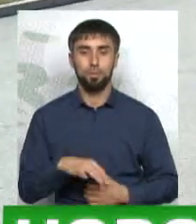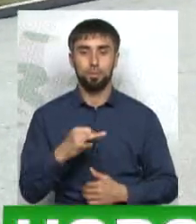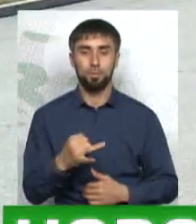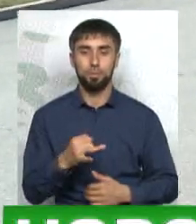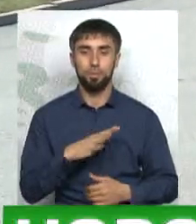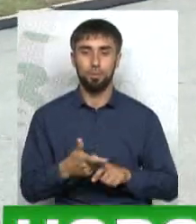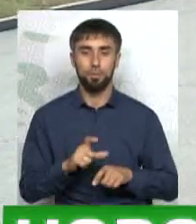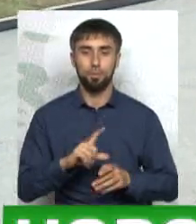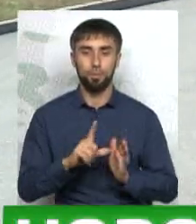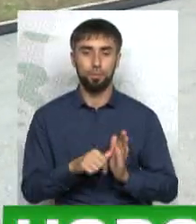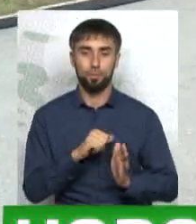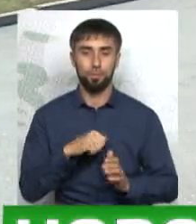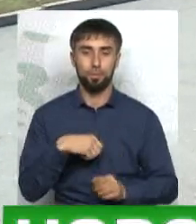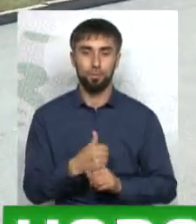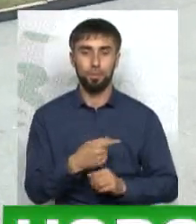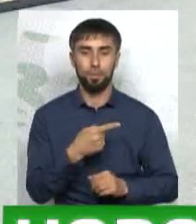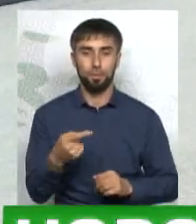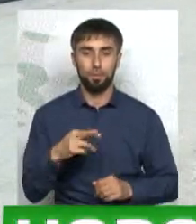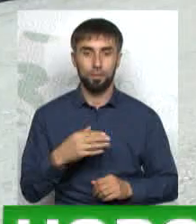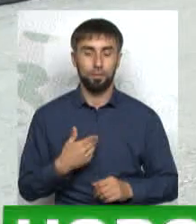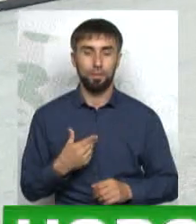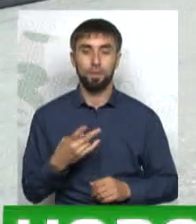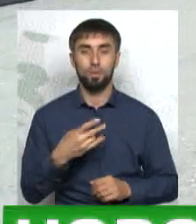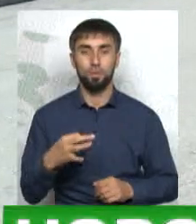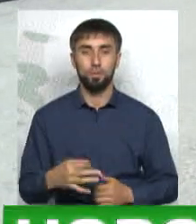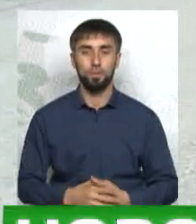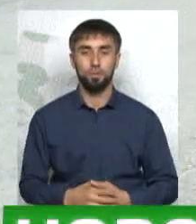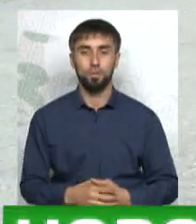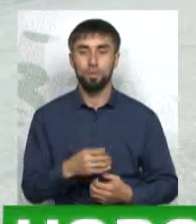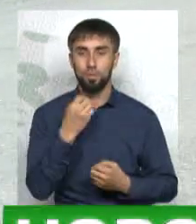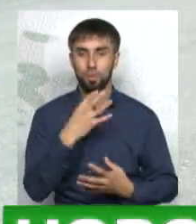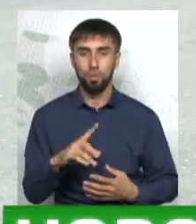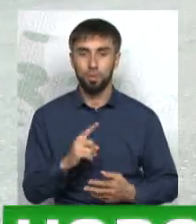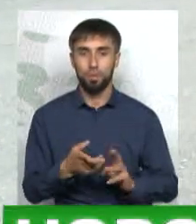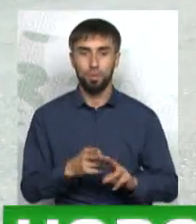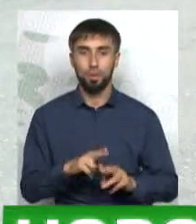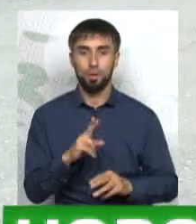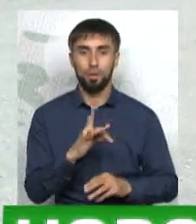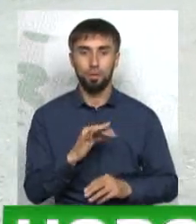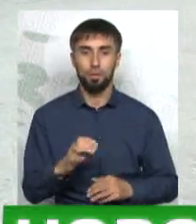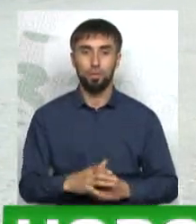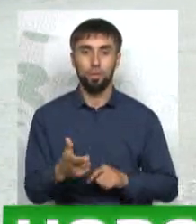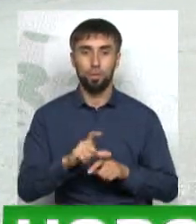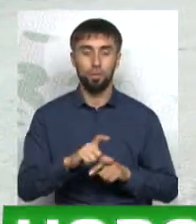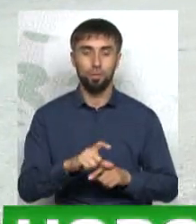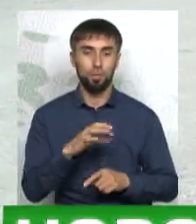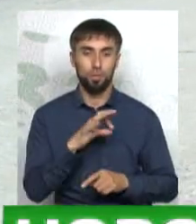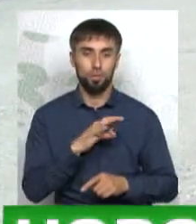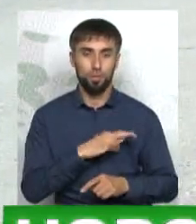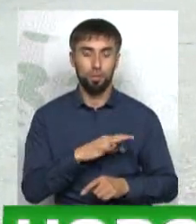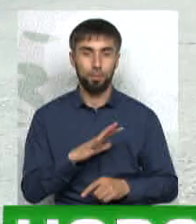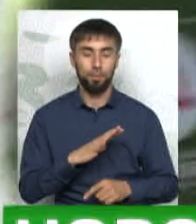было очень долго, это самый главный минус для меня. Но хорошо, что вот этот рейс, нам очень повезло